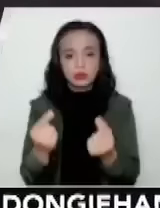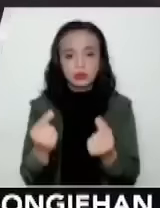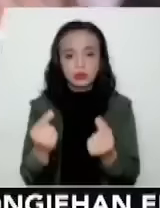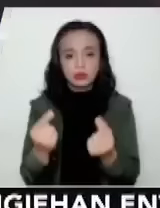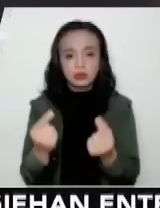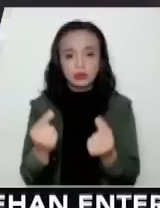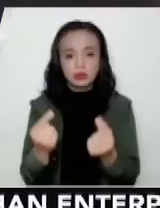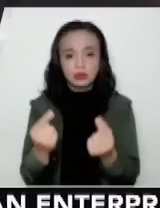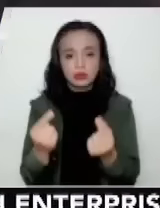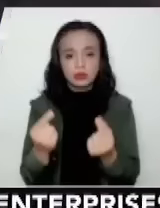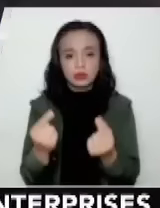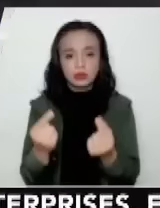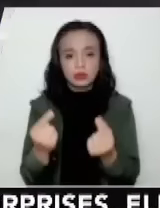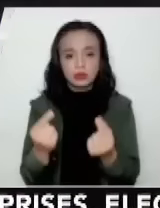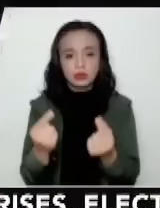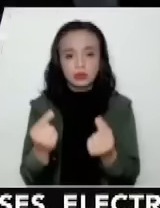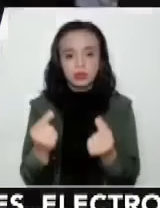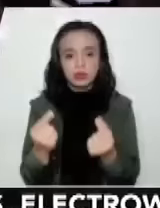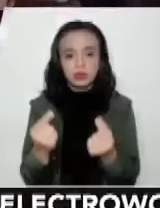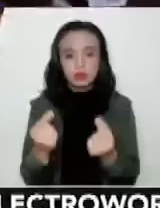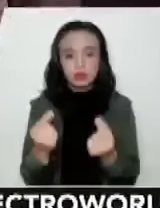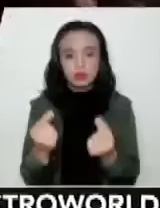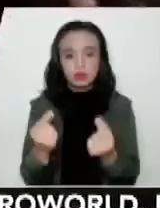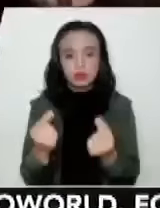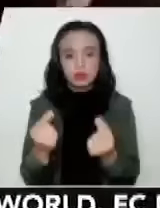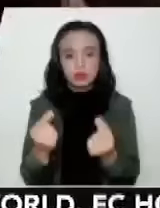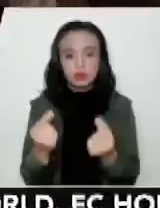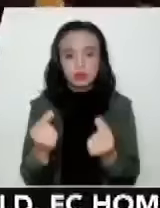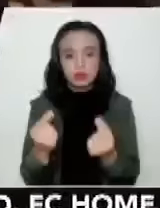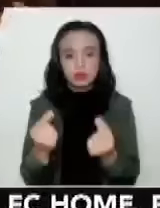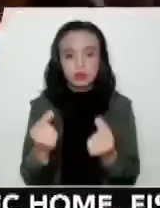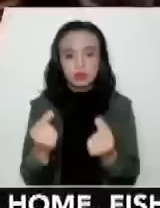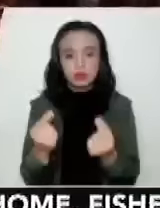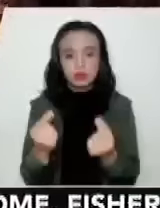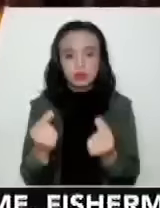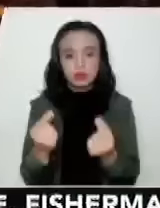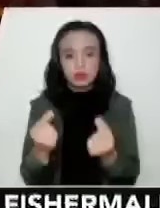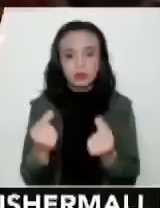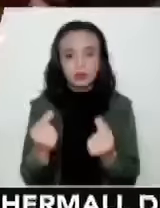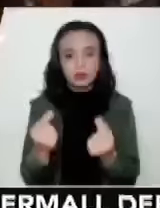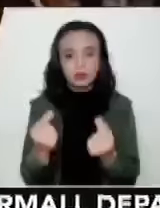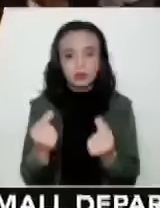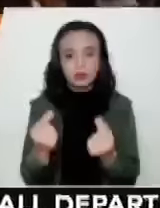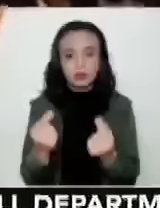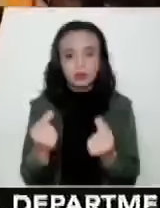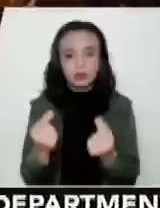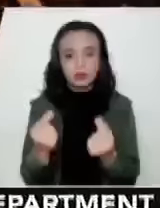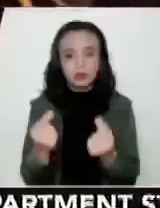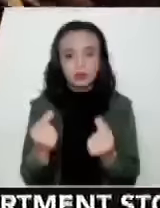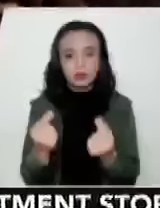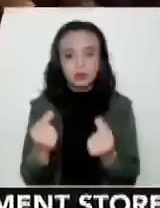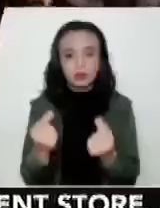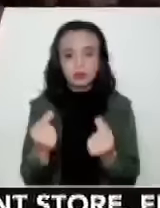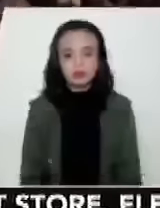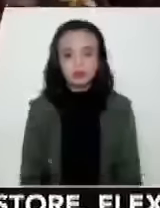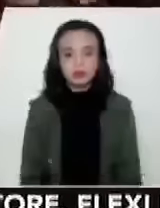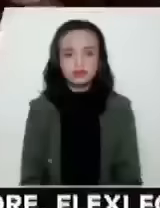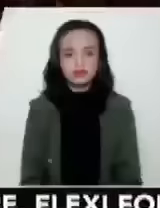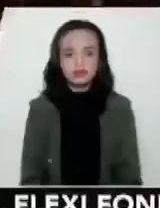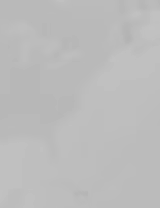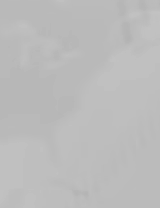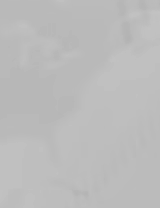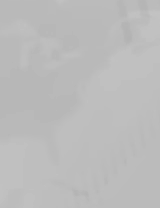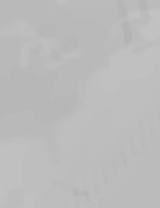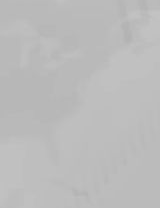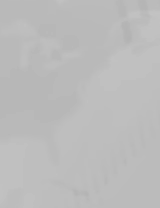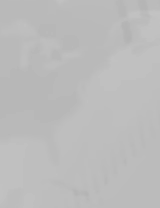ng imahen na nililok sa kahoy. Para sa GMA Integrated News, Chino Gaston, nakatutok, 24 oras.